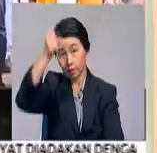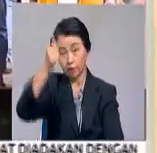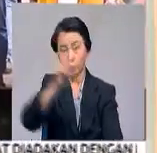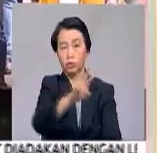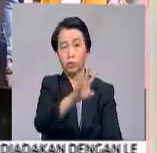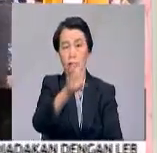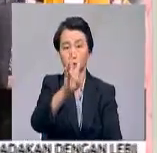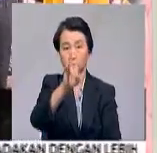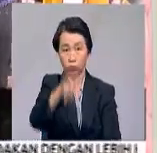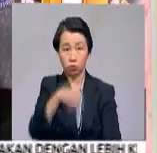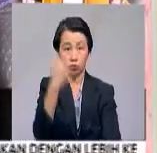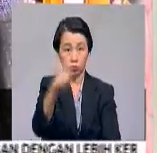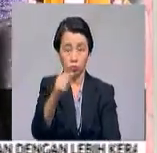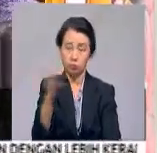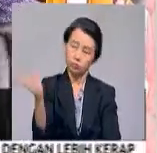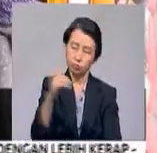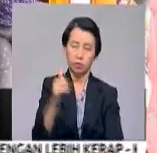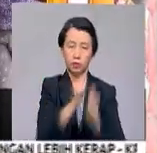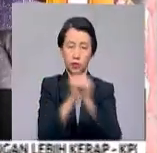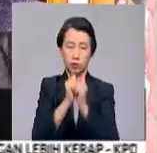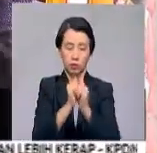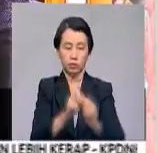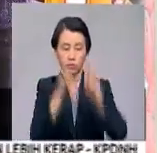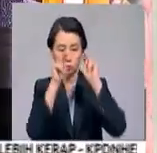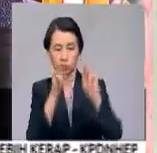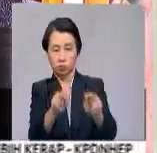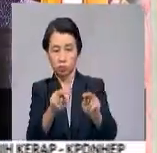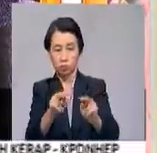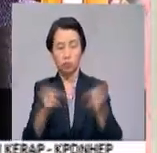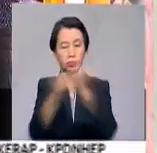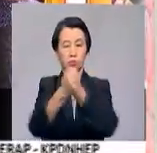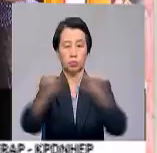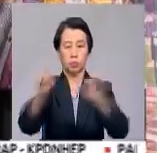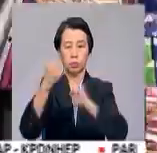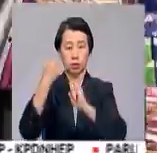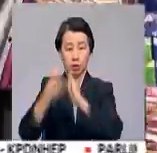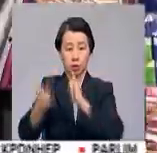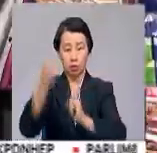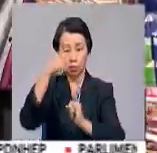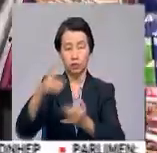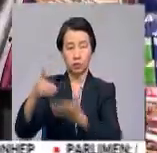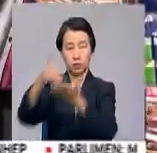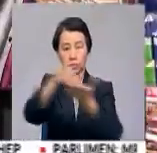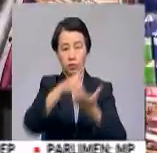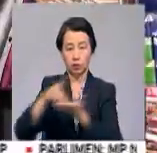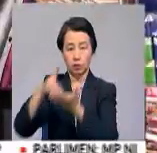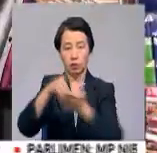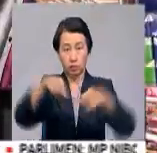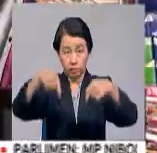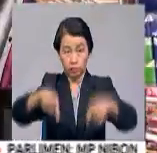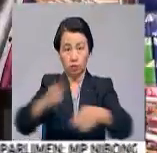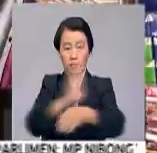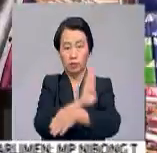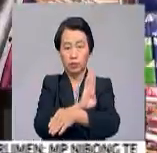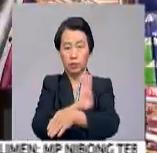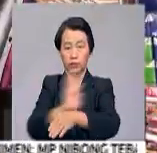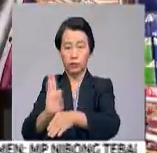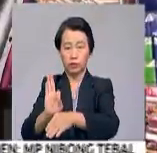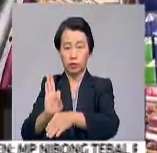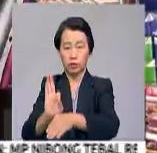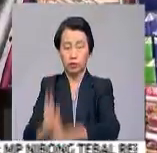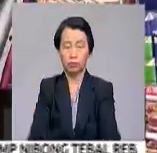27 Oktober. Mari kita sama-sama menyaksikan persiapan terakhir untuk Deepavali di Brickfields.